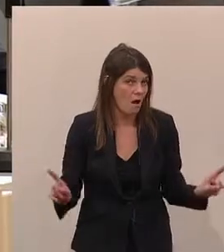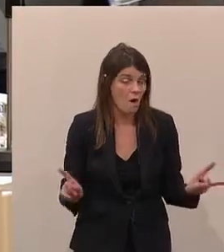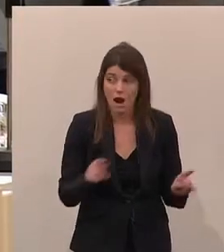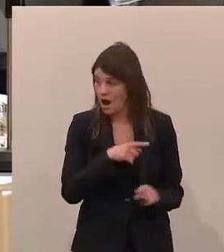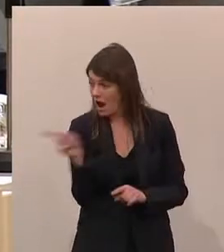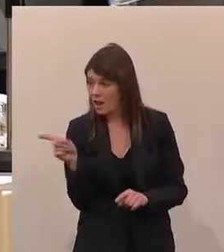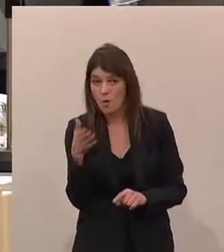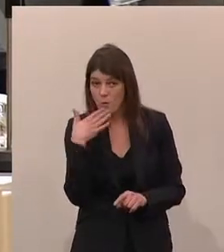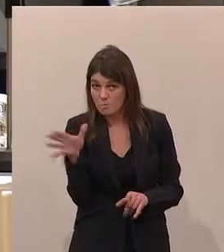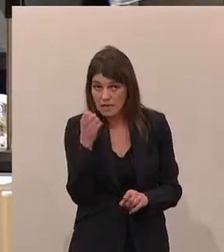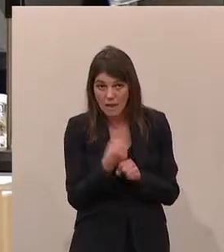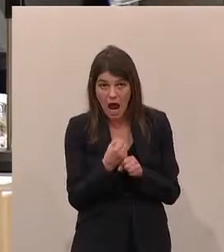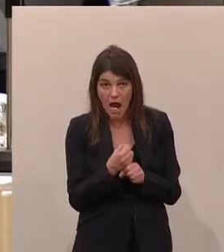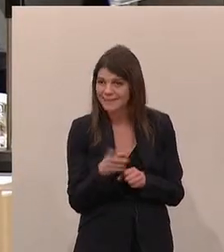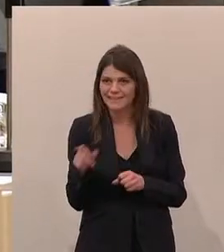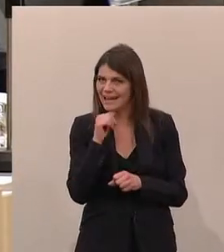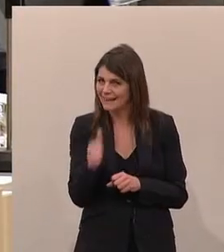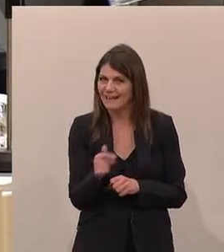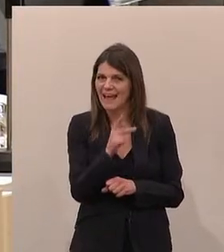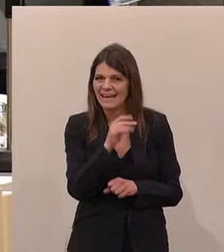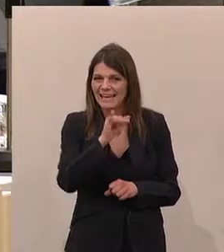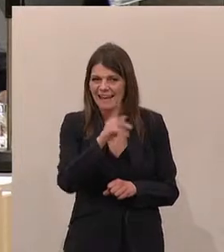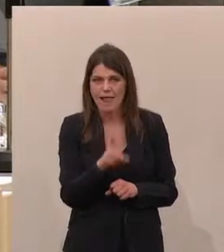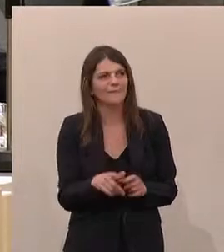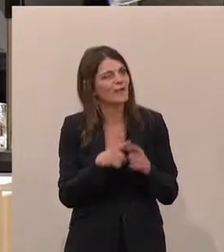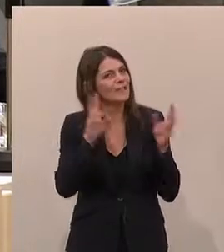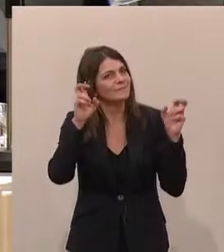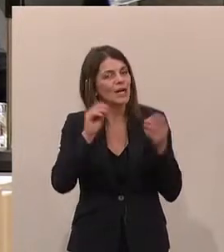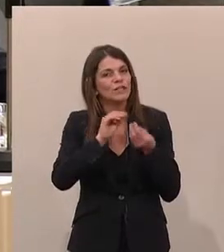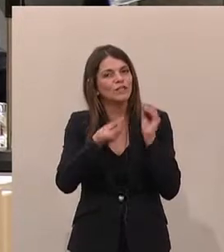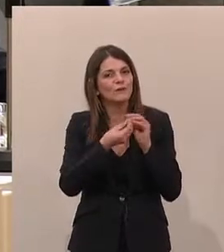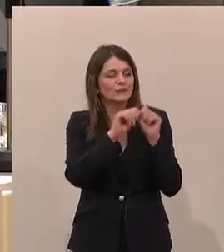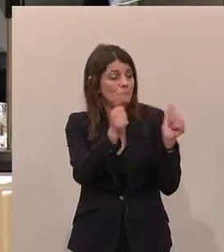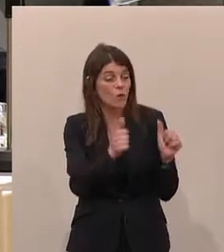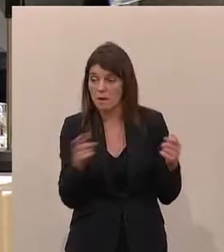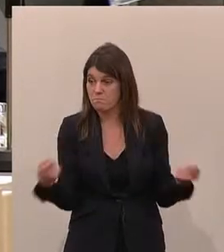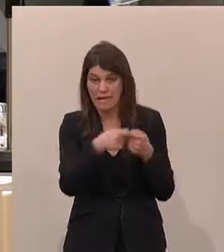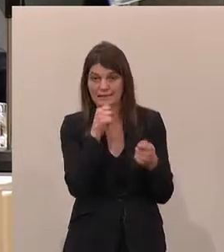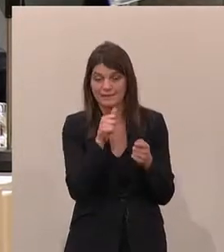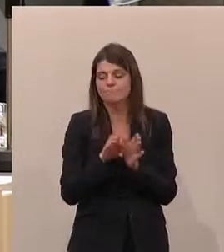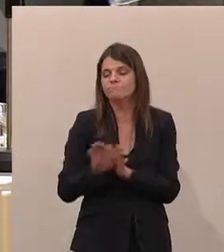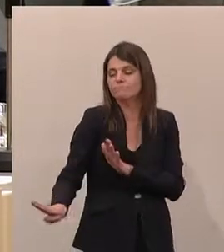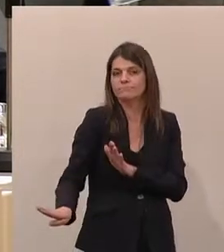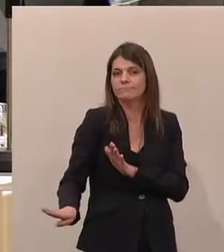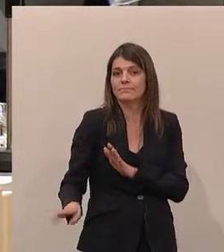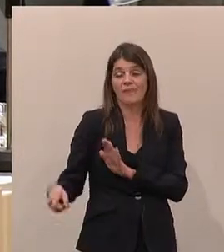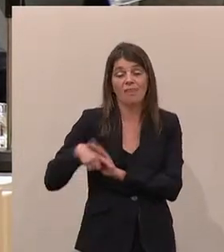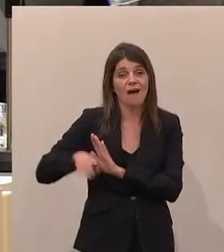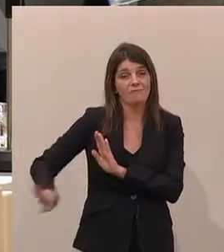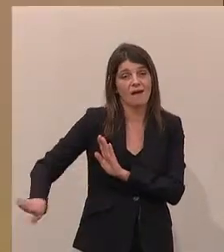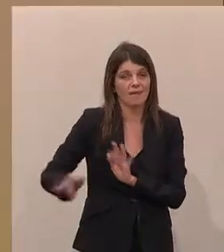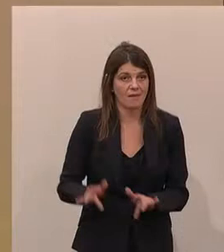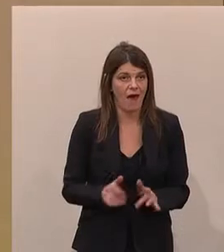alle, die nicht mitmachen, die nicht ins Kickl-Geschäftsmodell passen, werden ausgeschlossen und haben einen